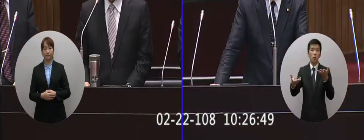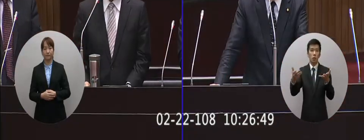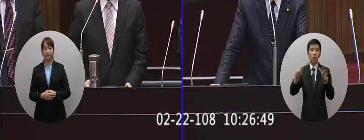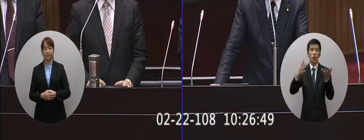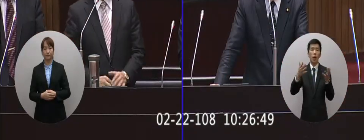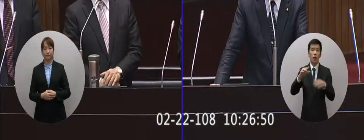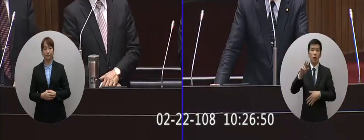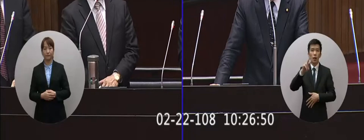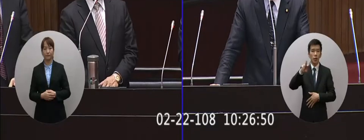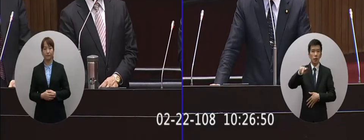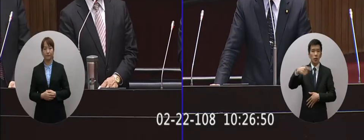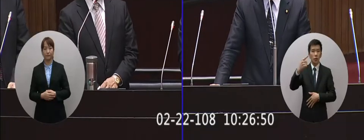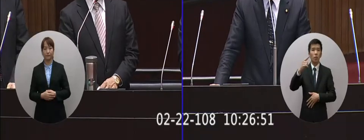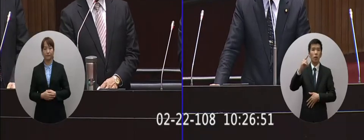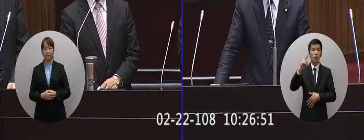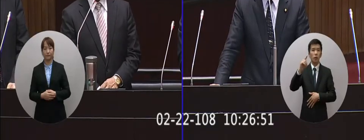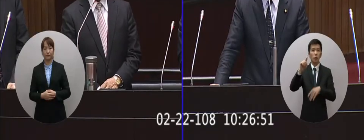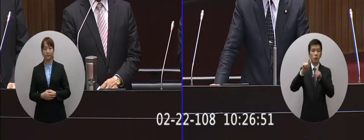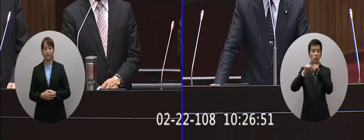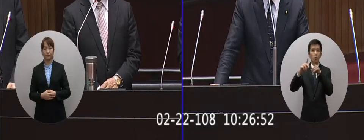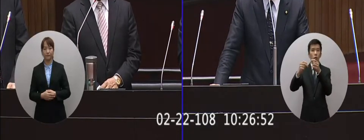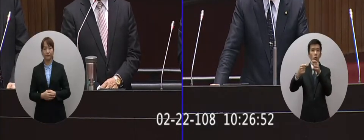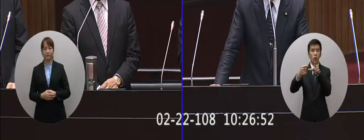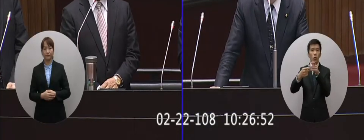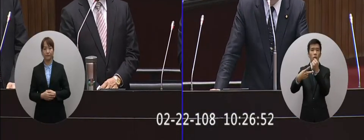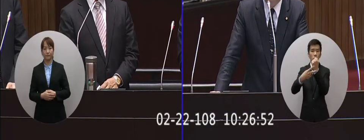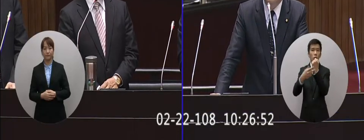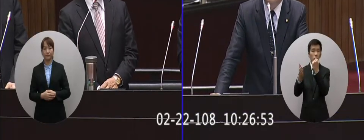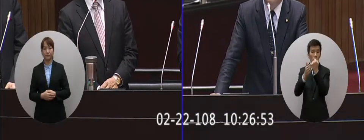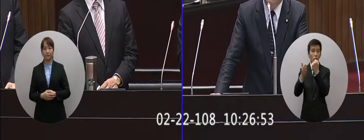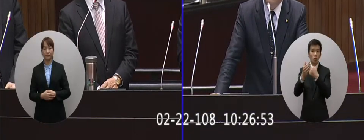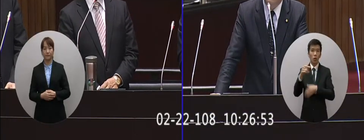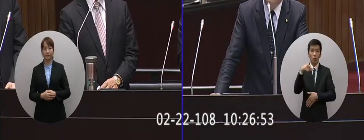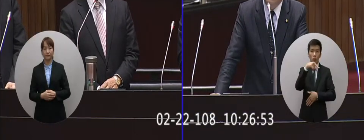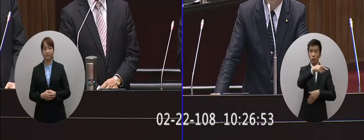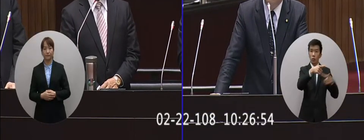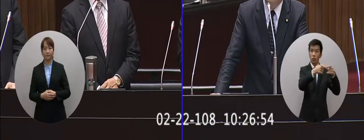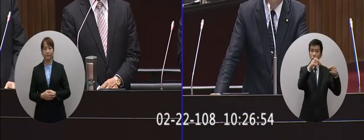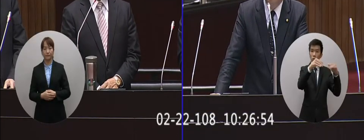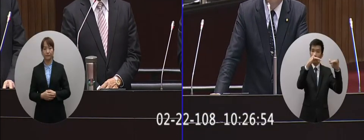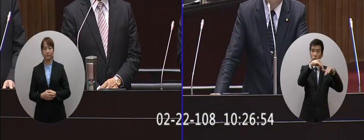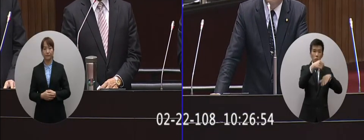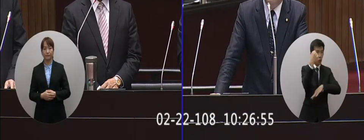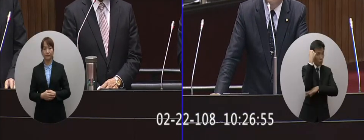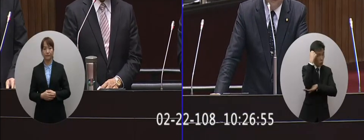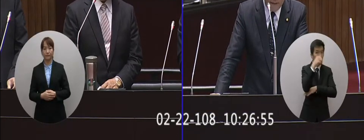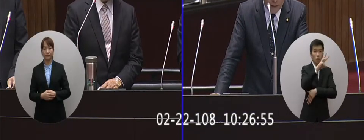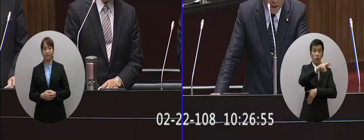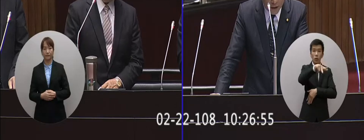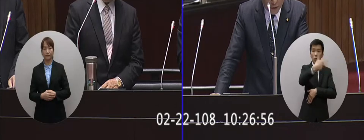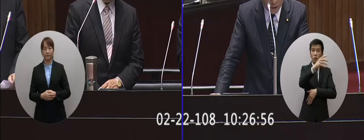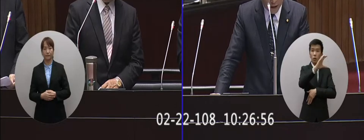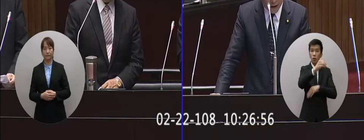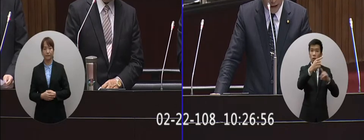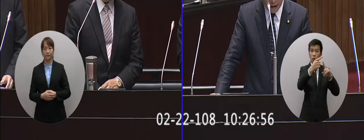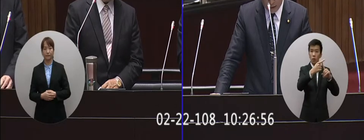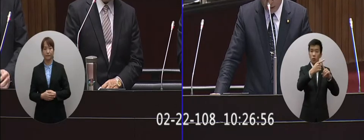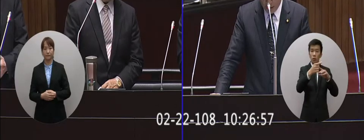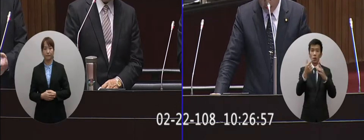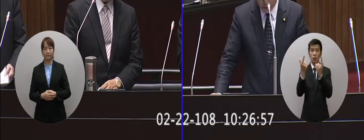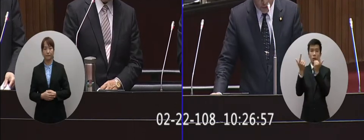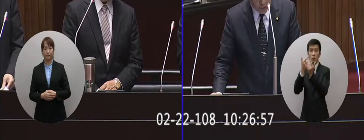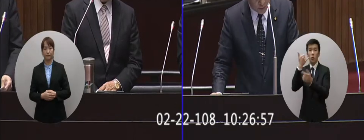2100平方公里跟2400平方公里，但是人口数的部分，东京是3700万，那北北基的部分大